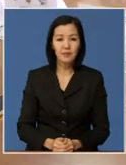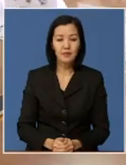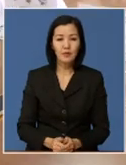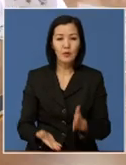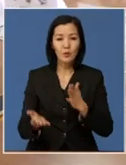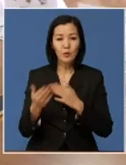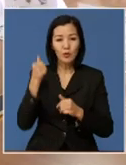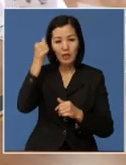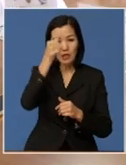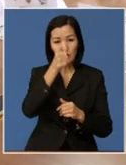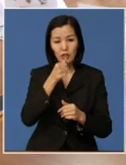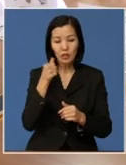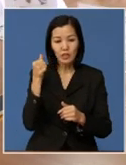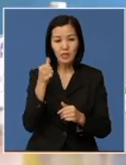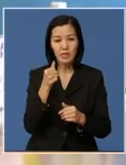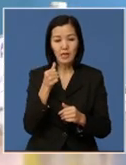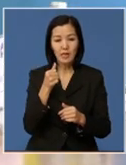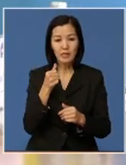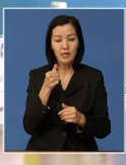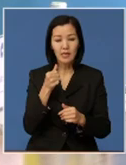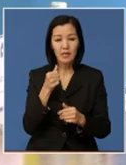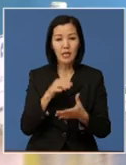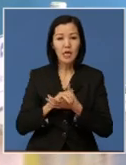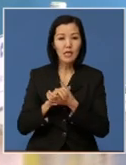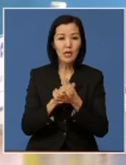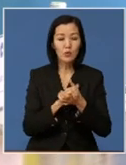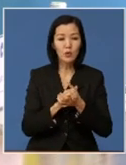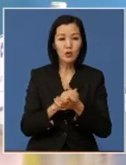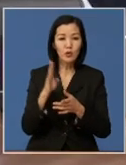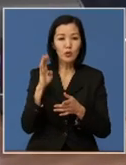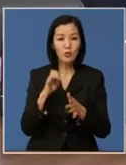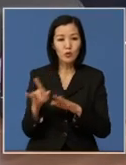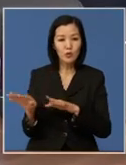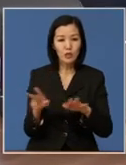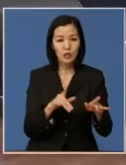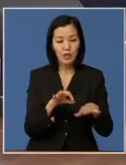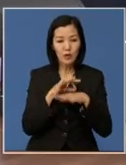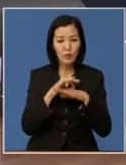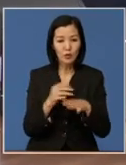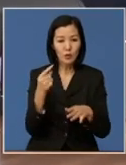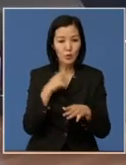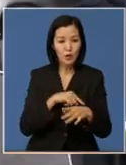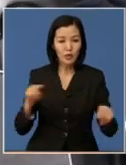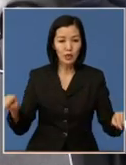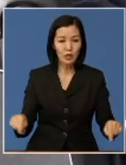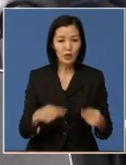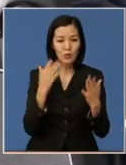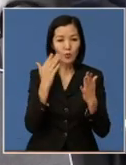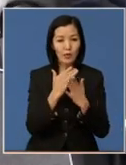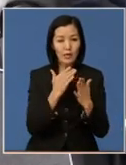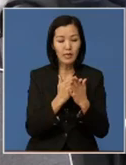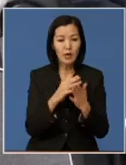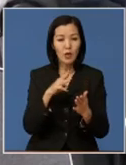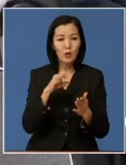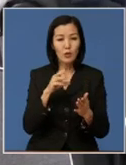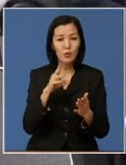Өткен жыл Қазақстан халқы ассамблеясының облыстық филиалы татулықты ту еткен 400-ден аса іс-шара өткізді. Рухани жаңғыру бағдарламасы аясында қасиетті Түркістан